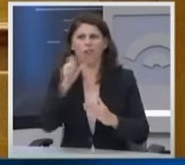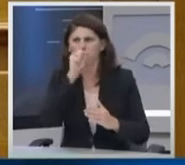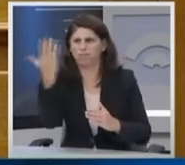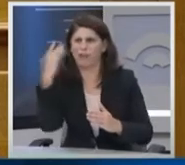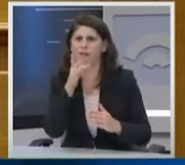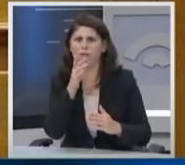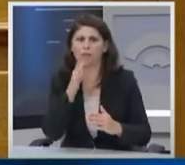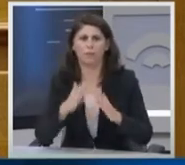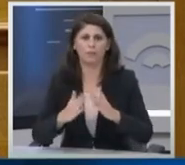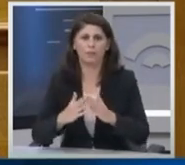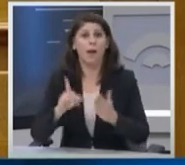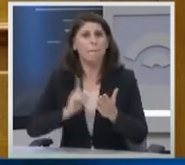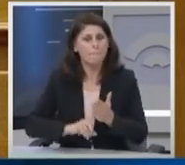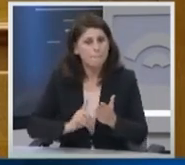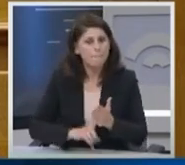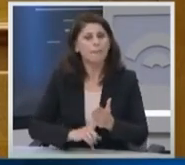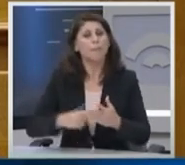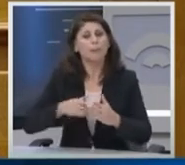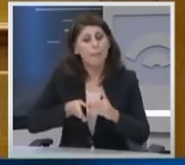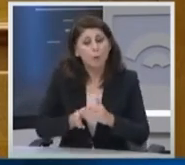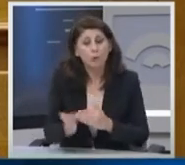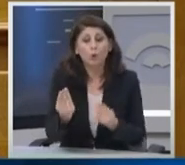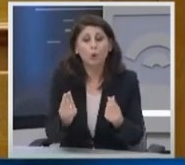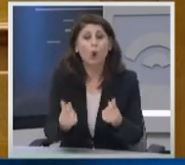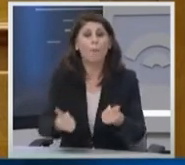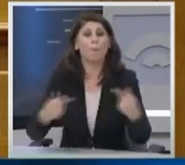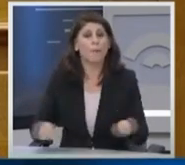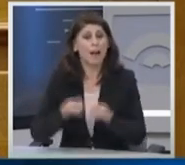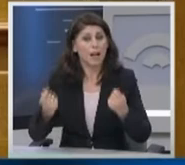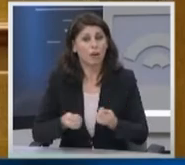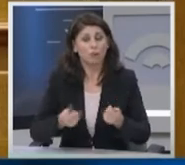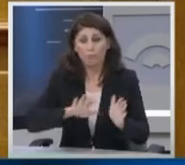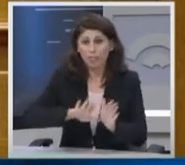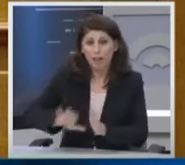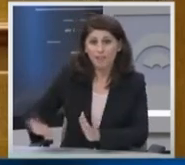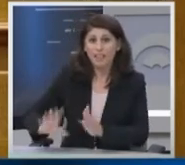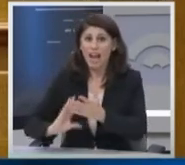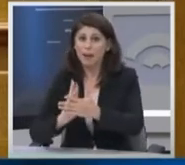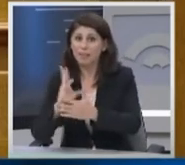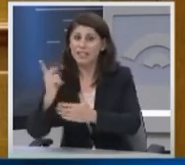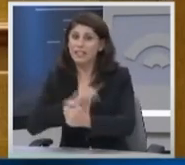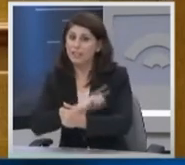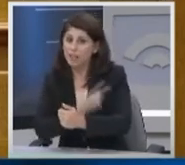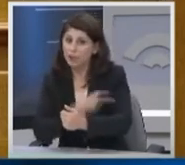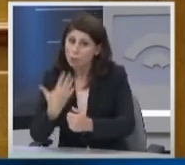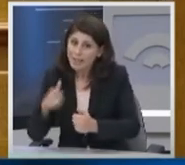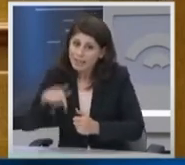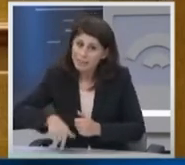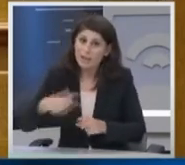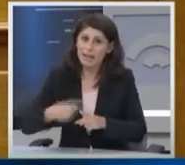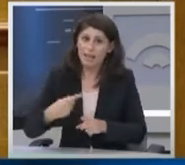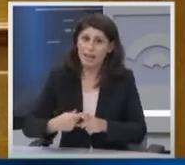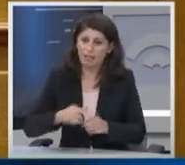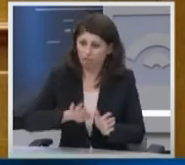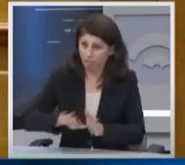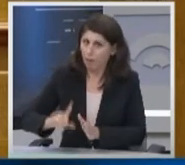μέσων παραγωγής, η οποία θα απελευθερώνει τις μεγάλες αναξιοποίητες αναπτυξιακές δυνατότητες που έχει σήμερα η